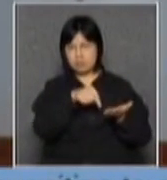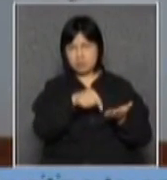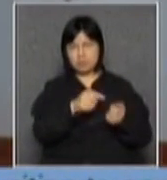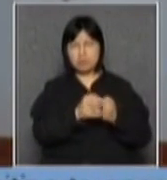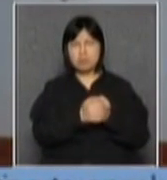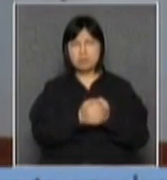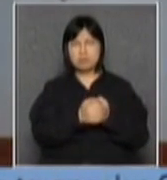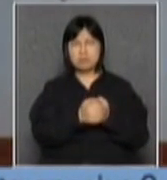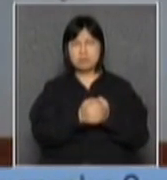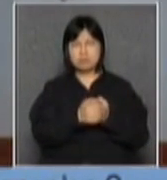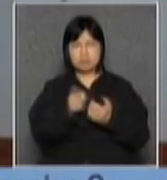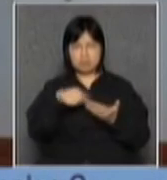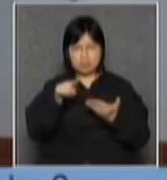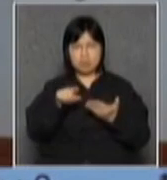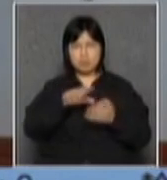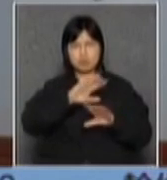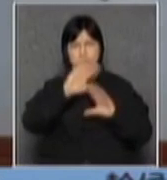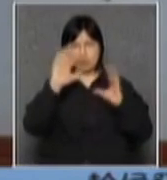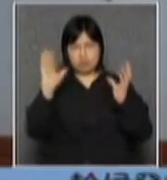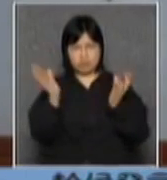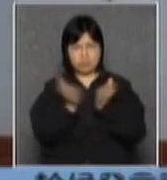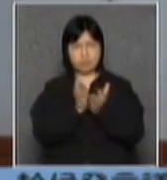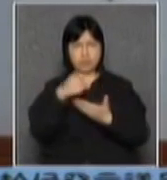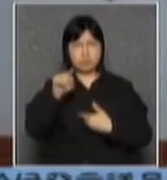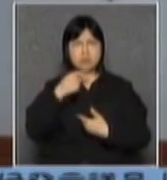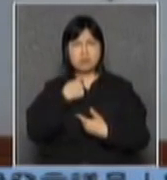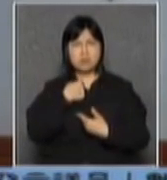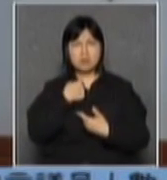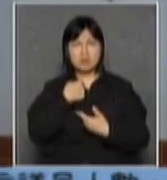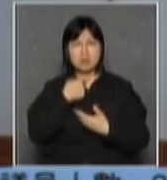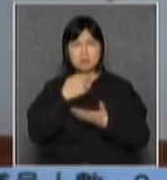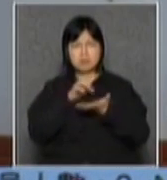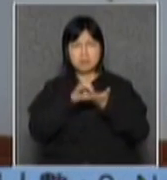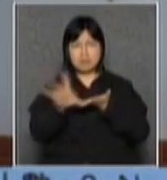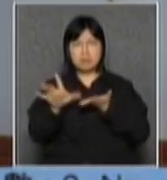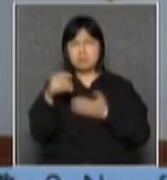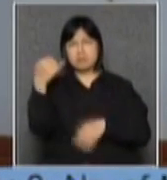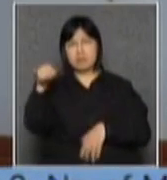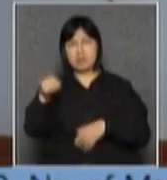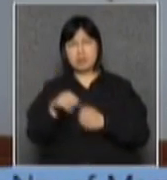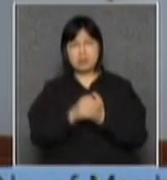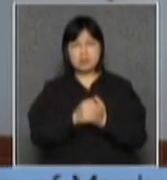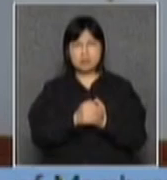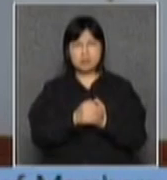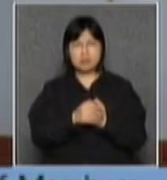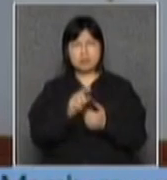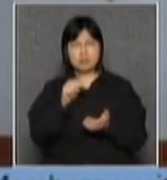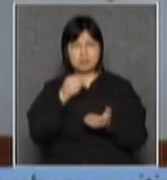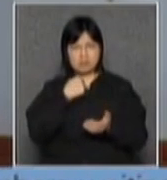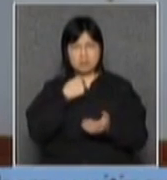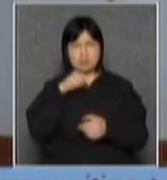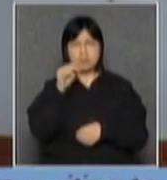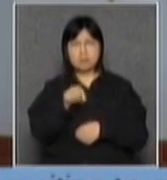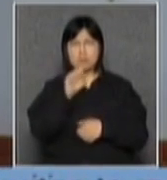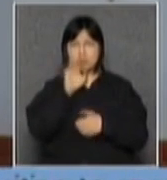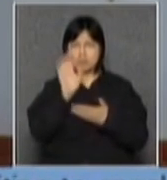咁我哋通過咧就通過埋成個嘢嘅喎，係咪？唔可以摟咗佢嘅喎。所以我有必要喺度講多一